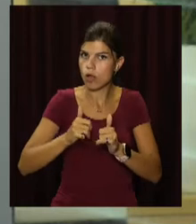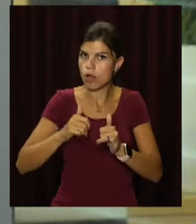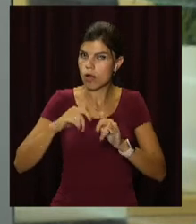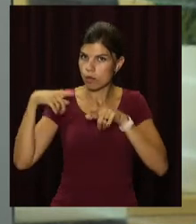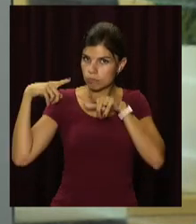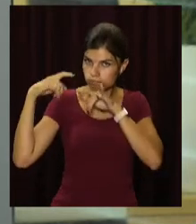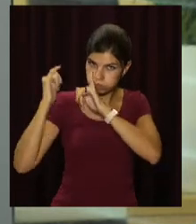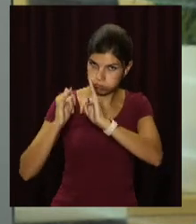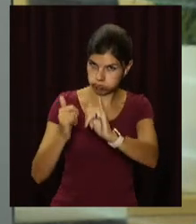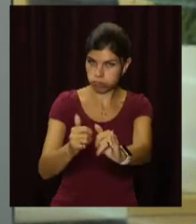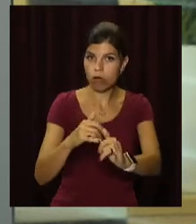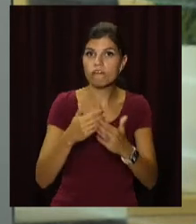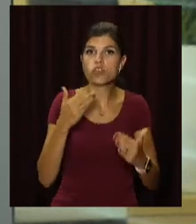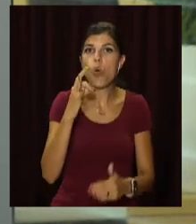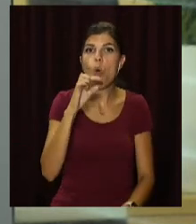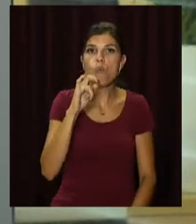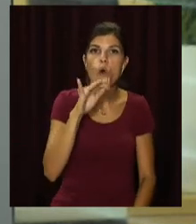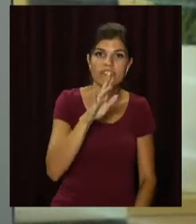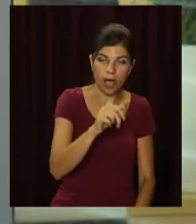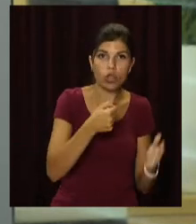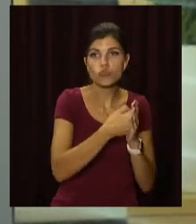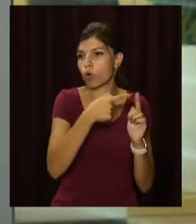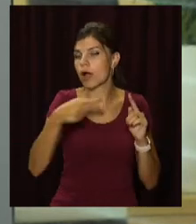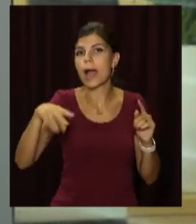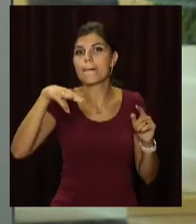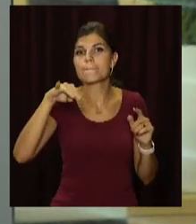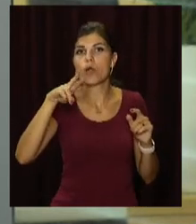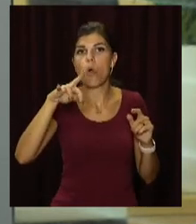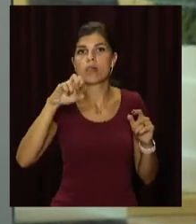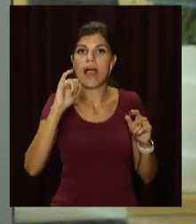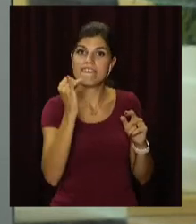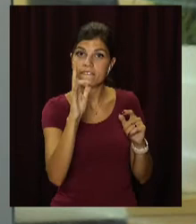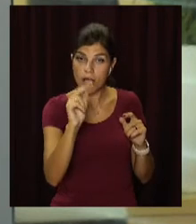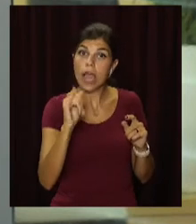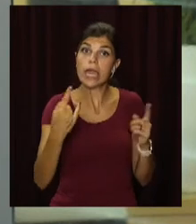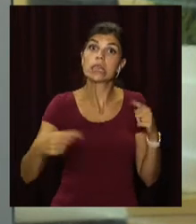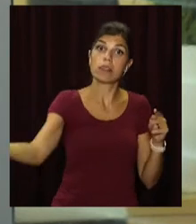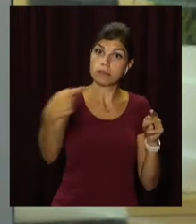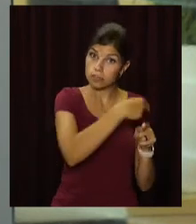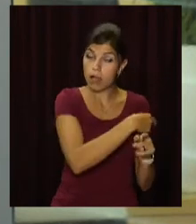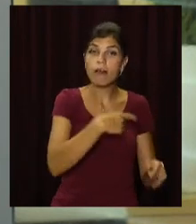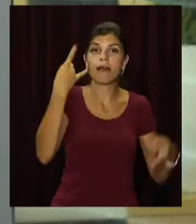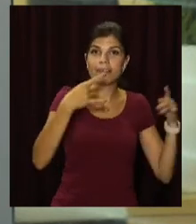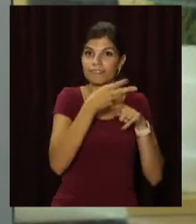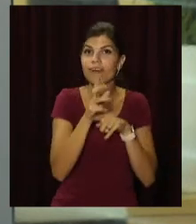якого проїхали від Обухівки до Миколаївки і назад. Як все пройшло, бачила і знімальна група